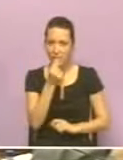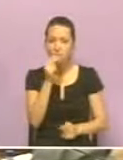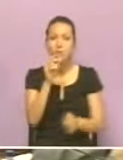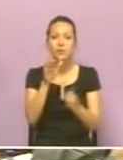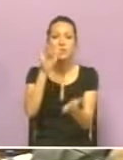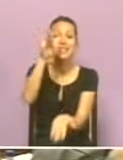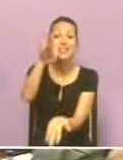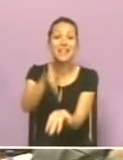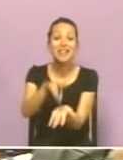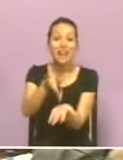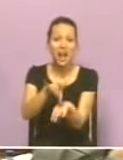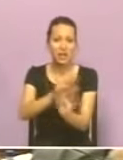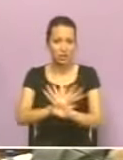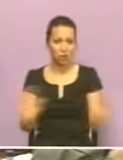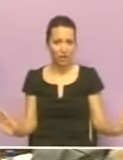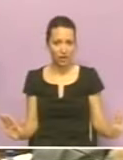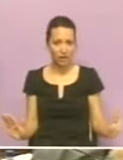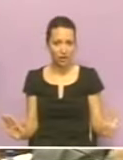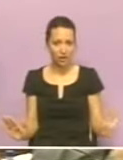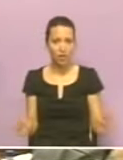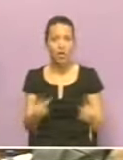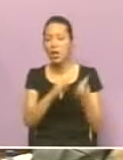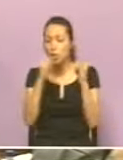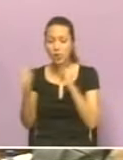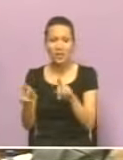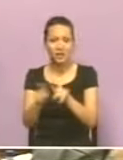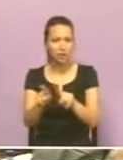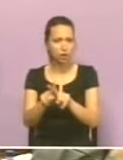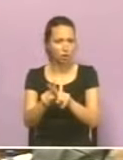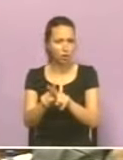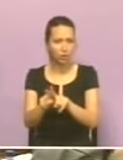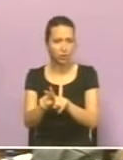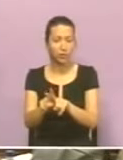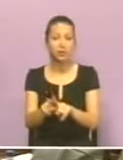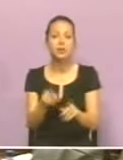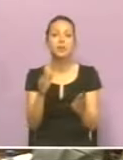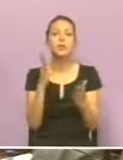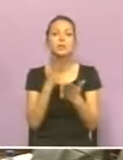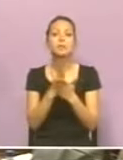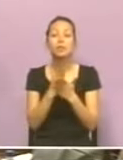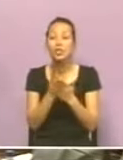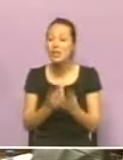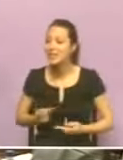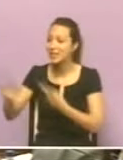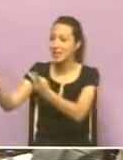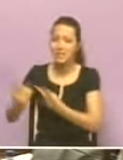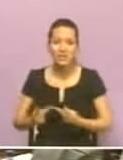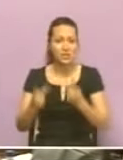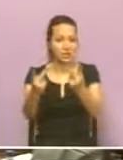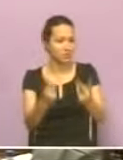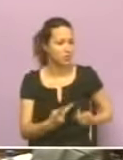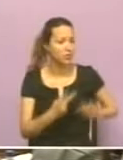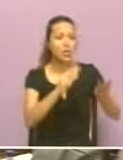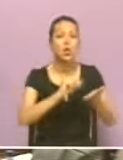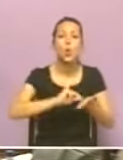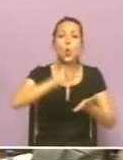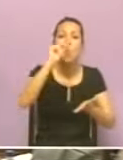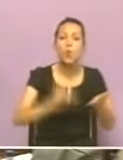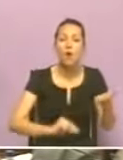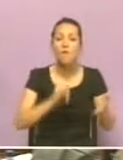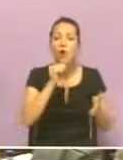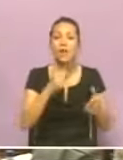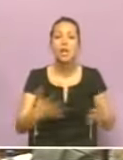uvodnom razlaganju i rekao, kao što je bila i do sada, i ona će biti samo distribuirana na osnovu ugovora i na osnovu osnivačkih akata